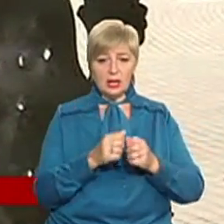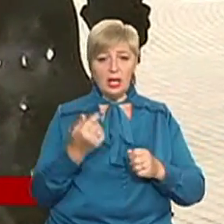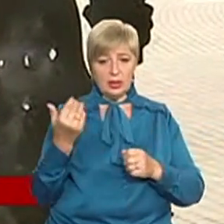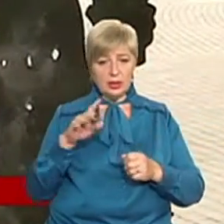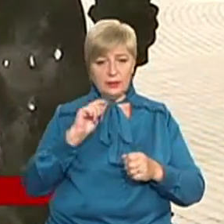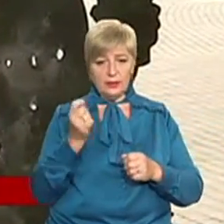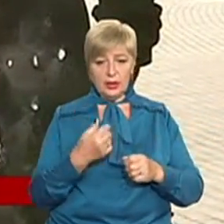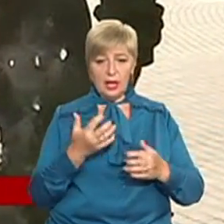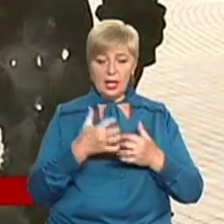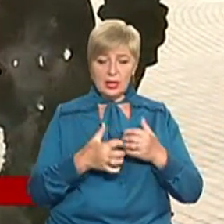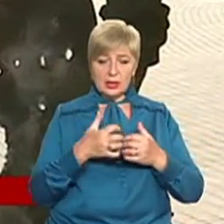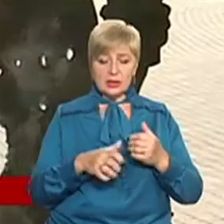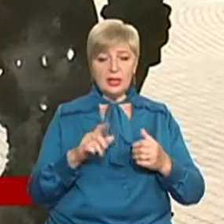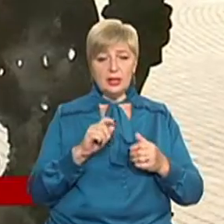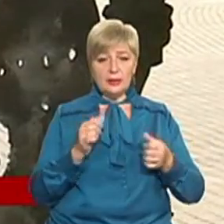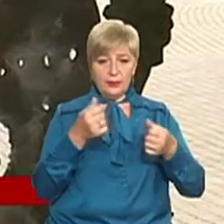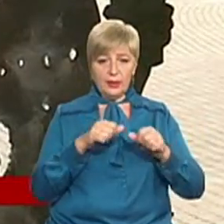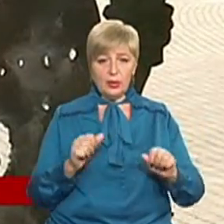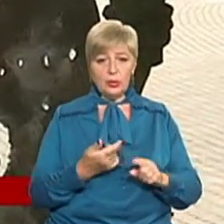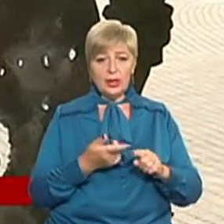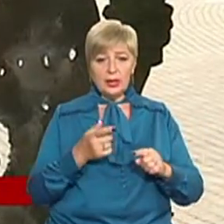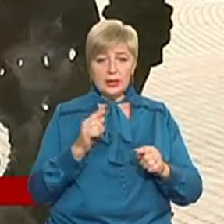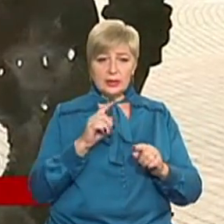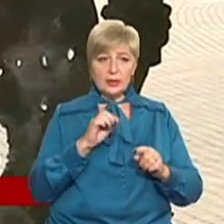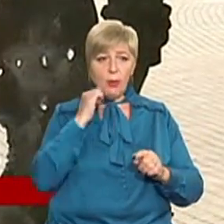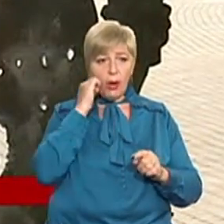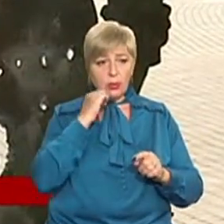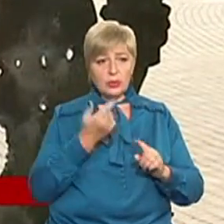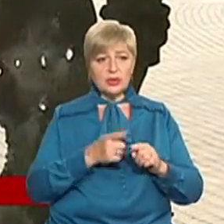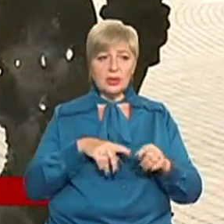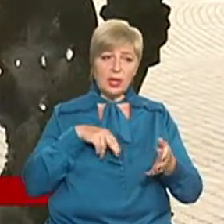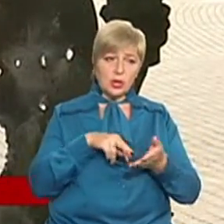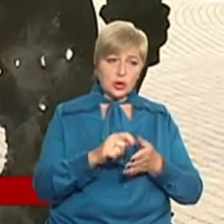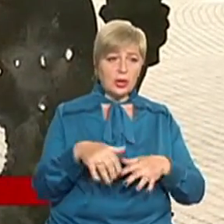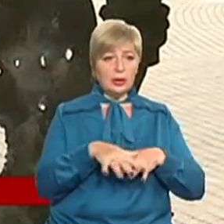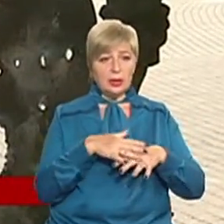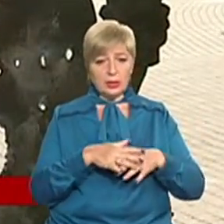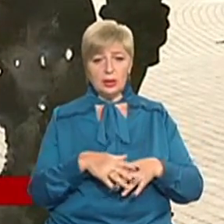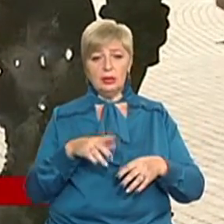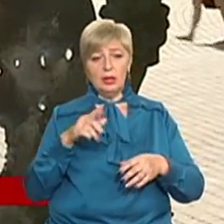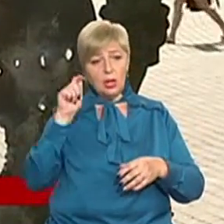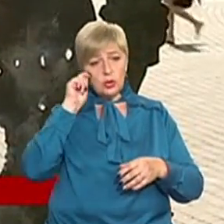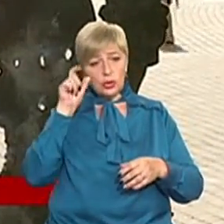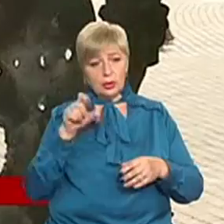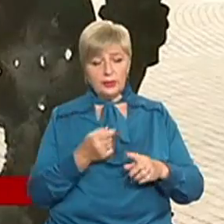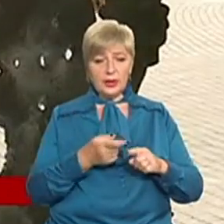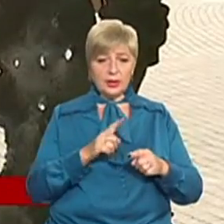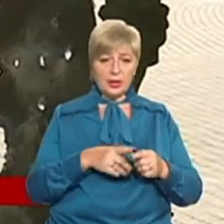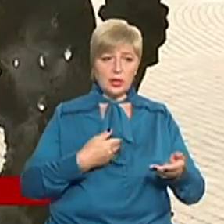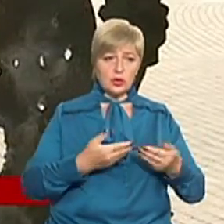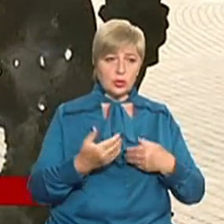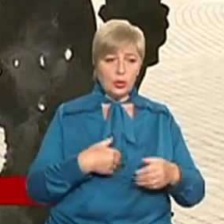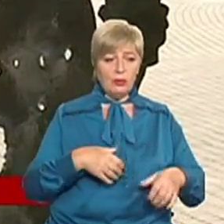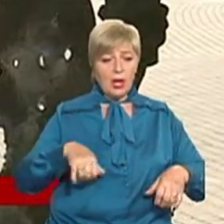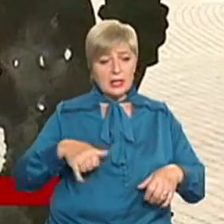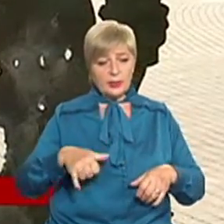використовувалися, серед фігур – це бабуся, яка йшла на ринок, діловий чоловік, що йшов з телефоном та портфелем, вуличний